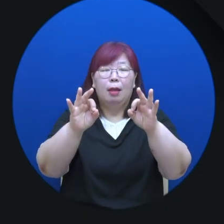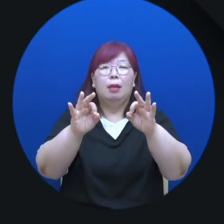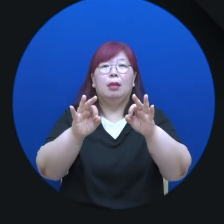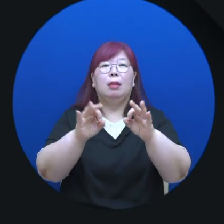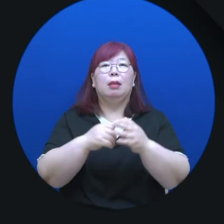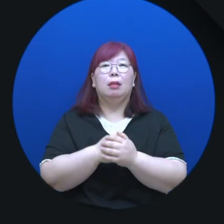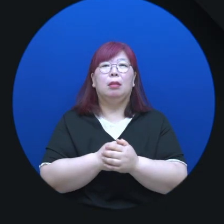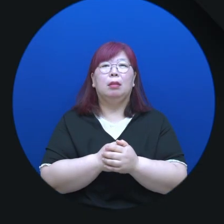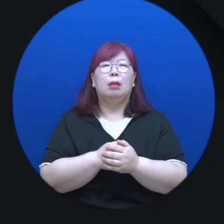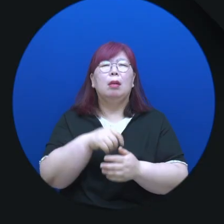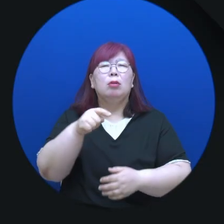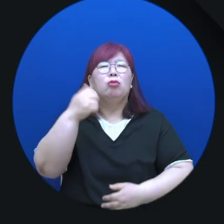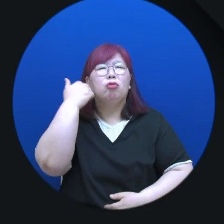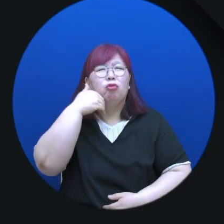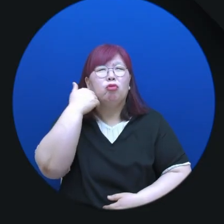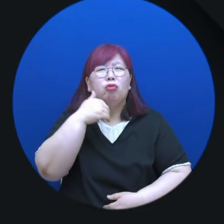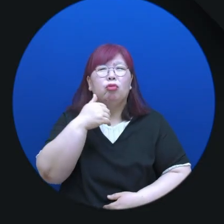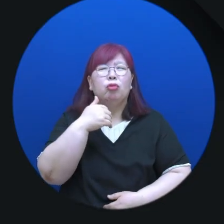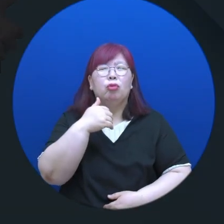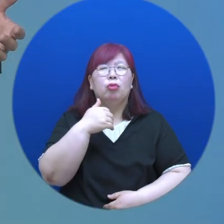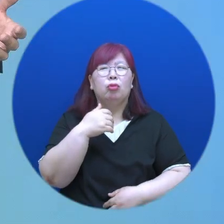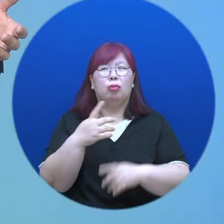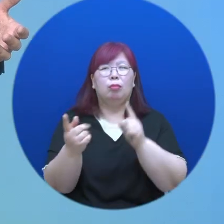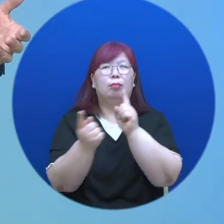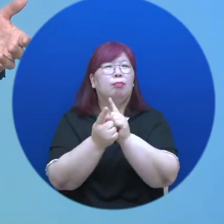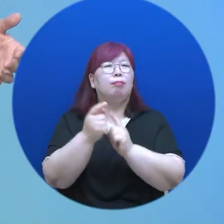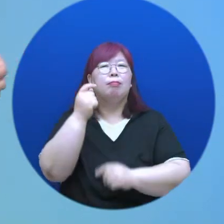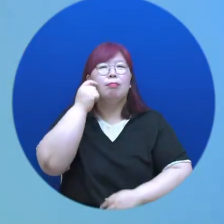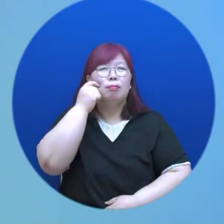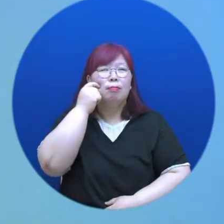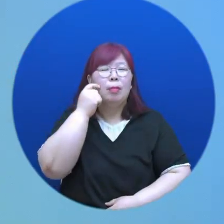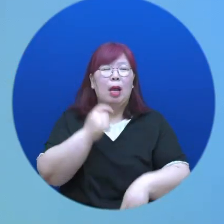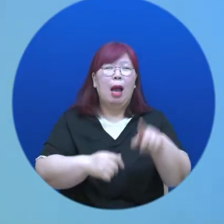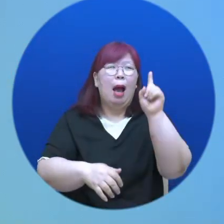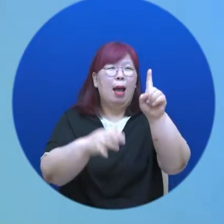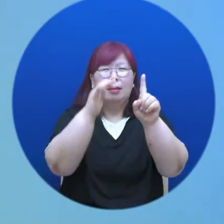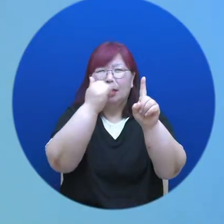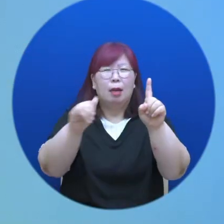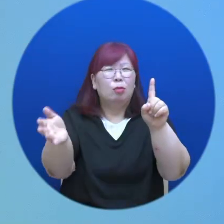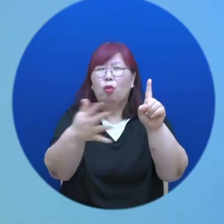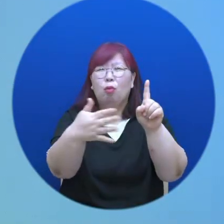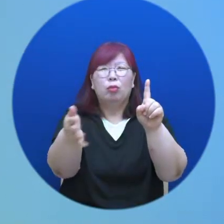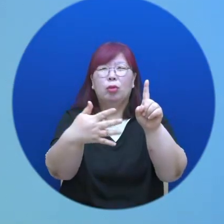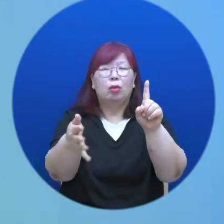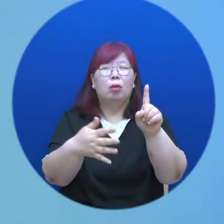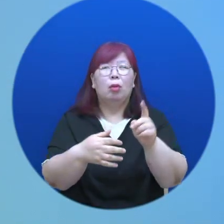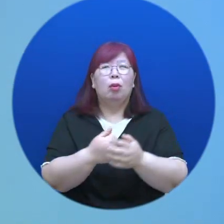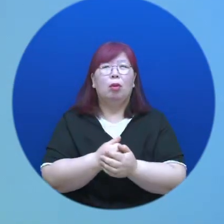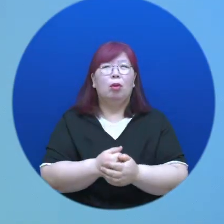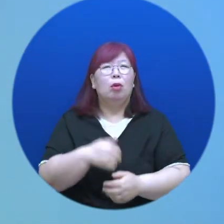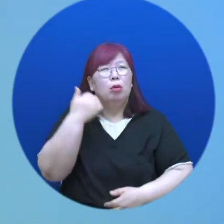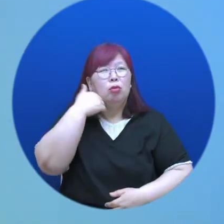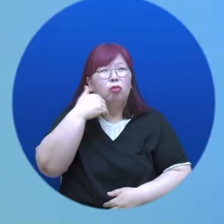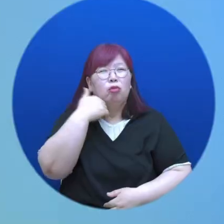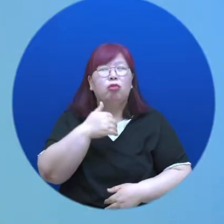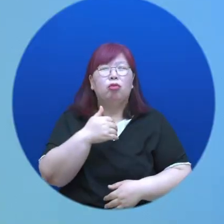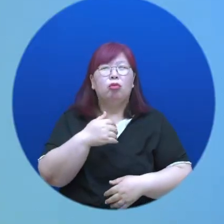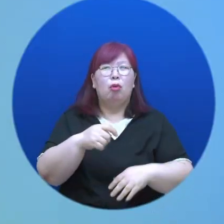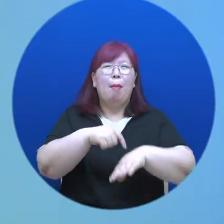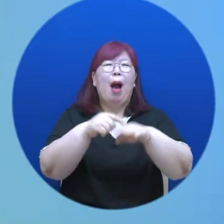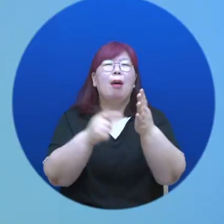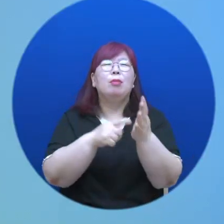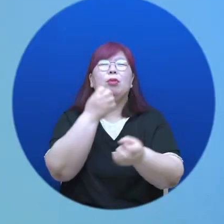그 누구에게도 갈 수가 없어요. 단 한 명도 없습니다. 그 누구에게도 마음을 쏟아낼 수가